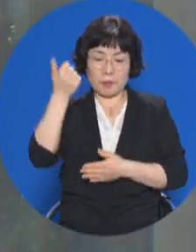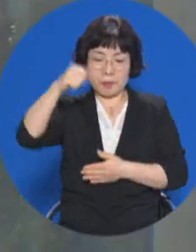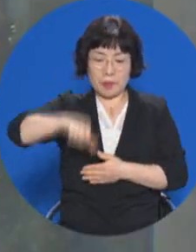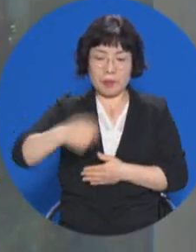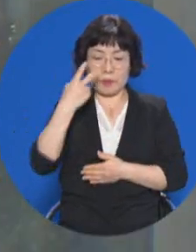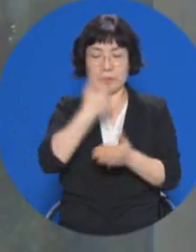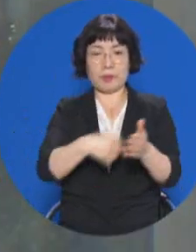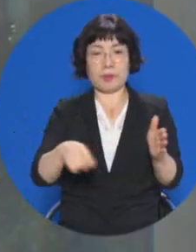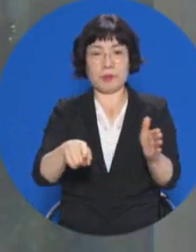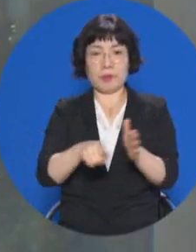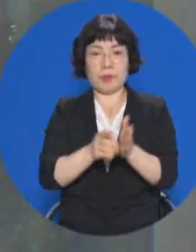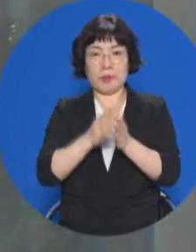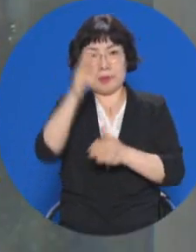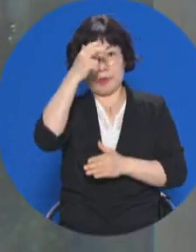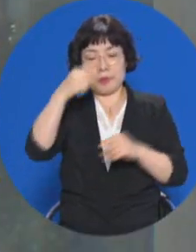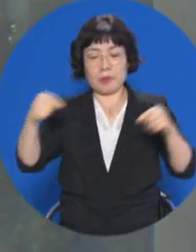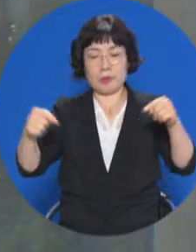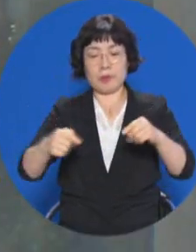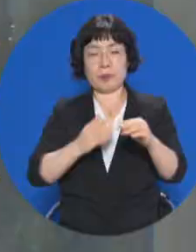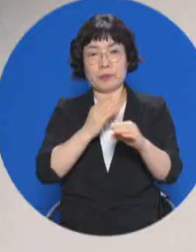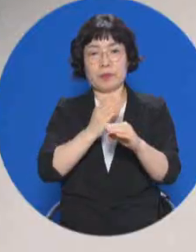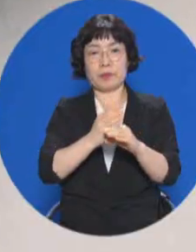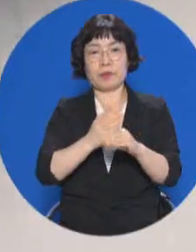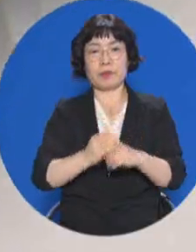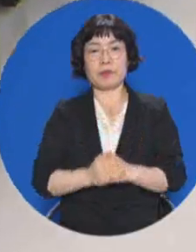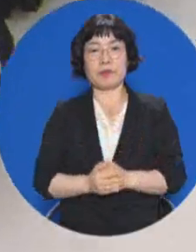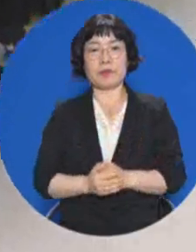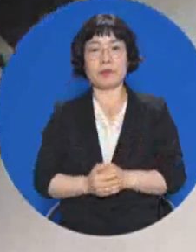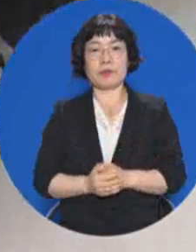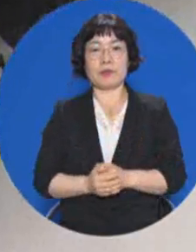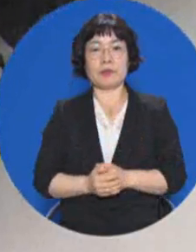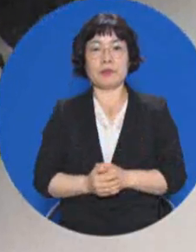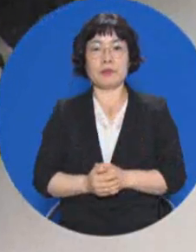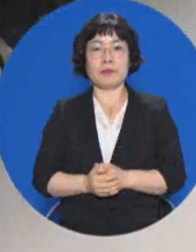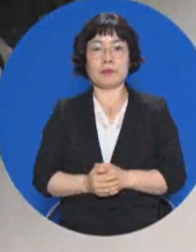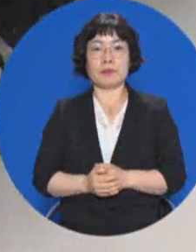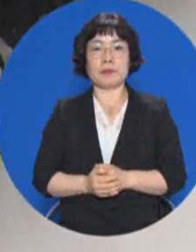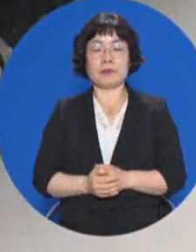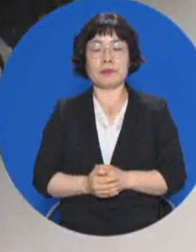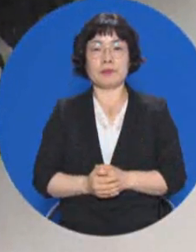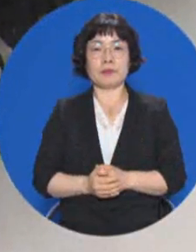조사하기 위해 해경과 논의 중이라고 밝혔습니다. MBC 뉴스 조희원입니다.